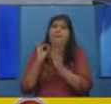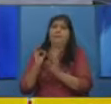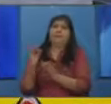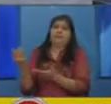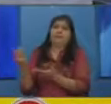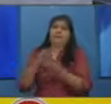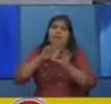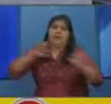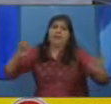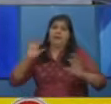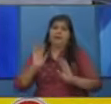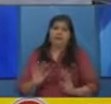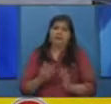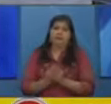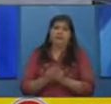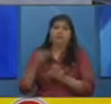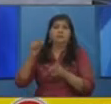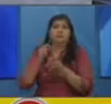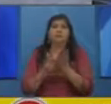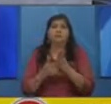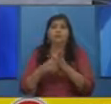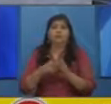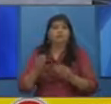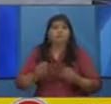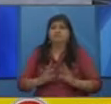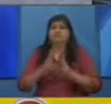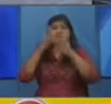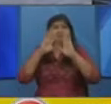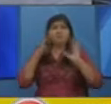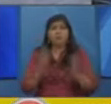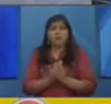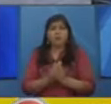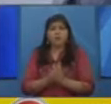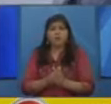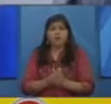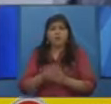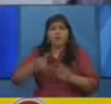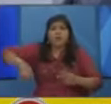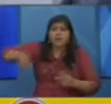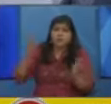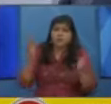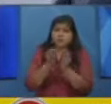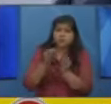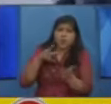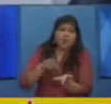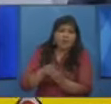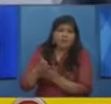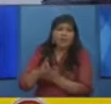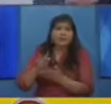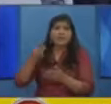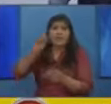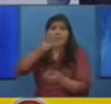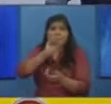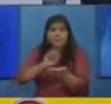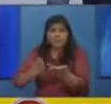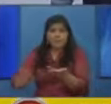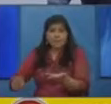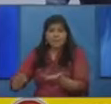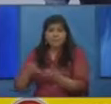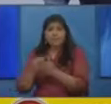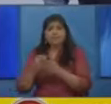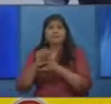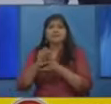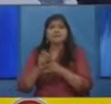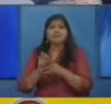है। पुलवामा में उक्खू को पेंसिल विलेज के नाम से जाना जाता है। यहाँ पेंसिल स्लेट निर्माण